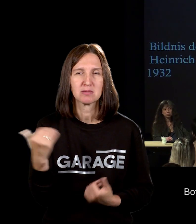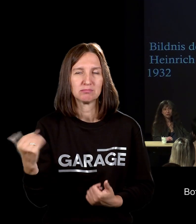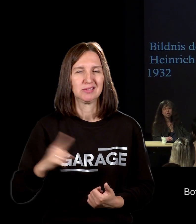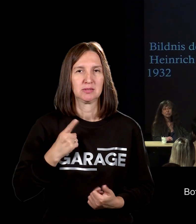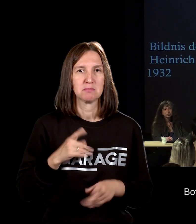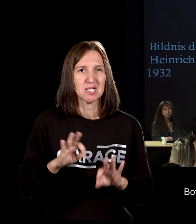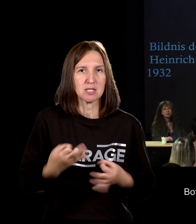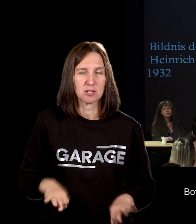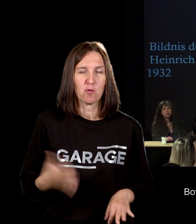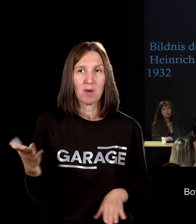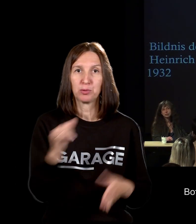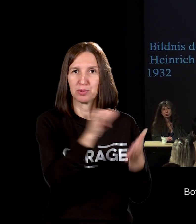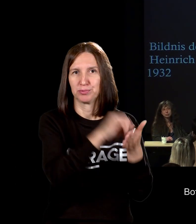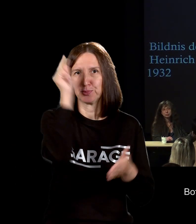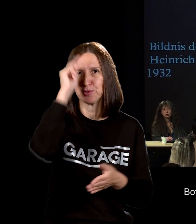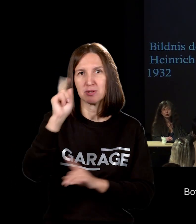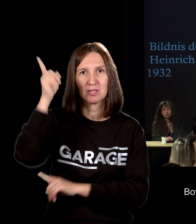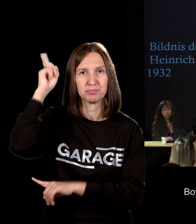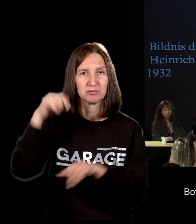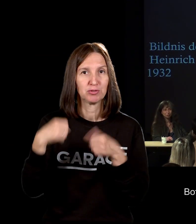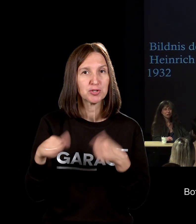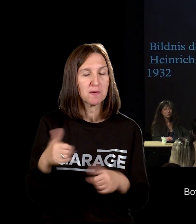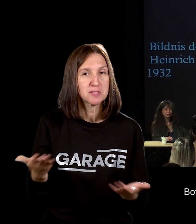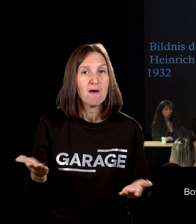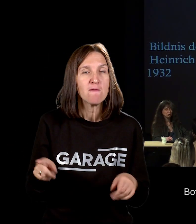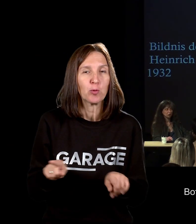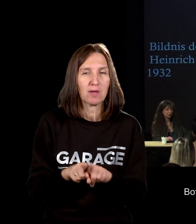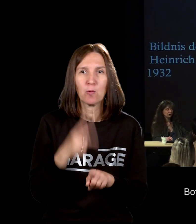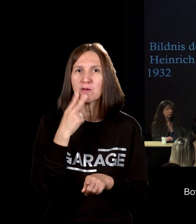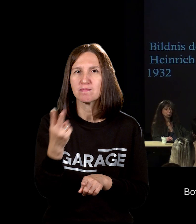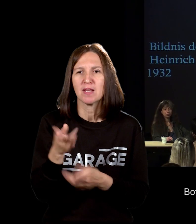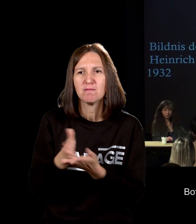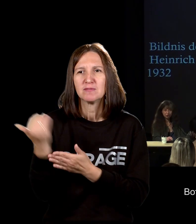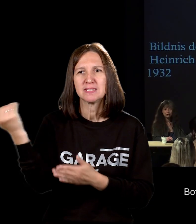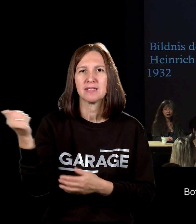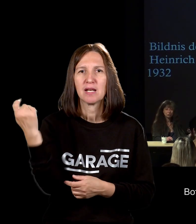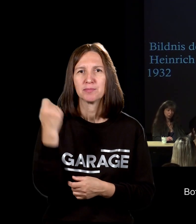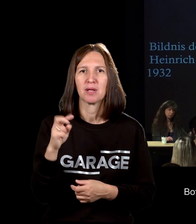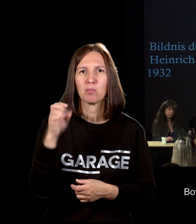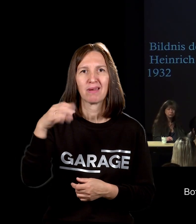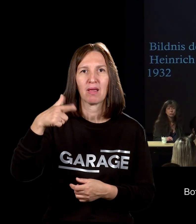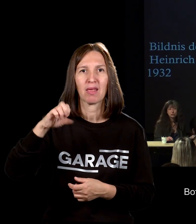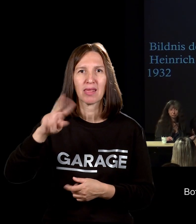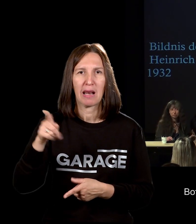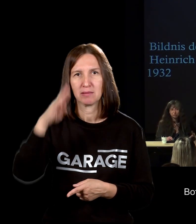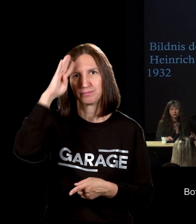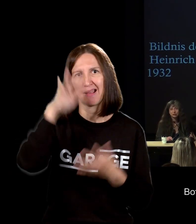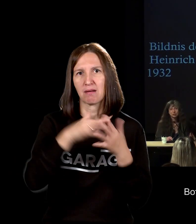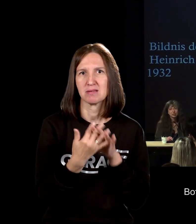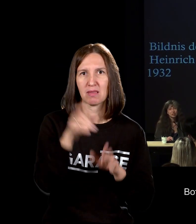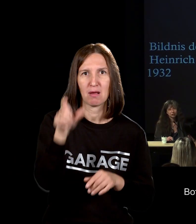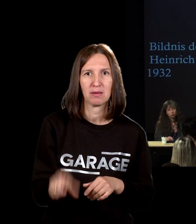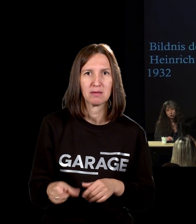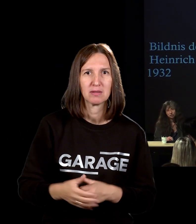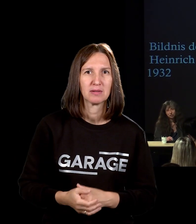так, брейгелевский крестьянин, да, которого он рисует абсолютно из той же картины, которая в наши дни, в его время, во времена